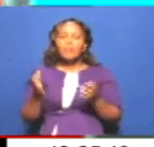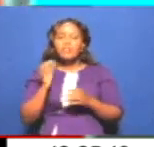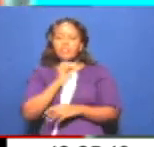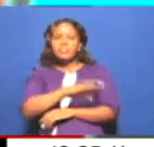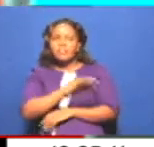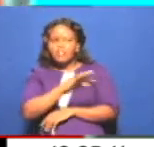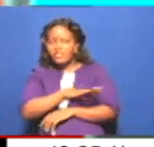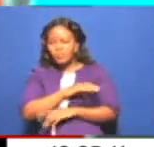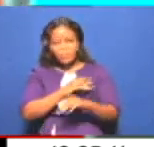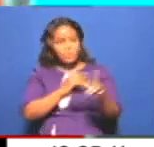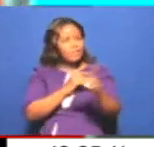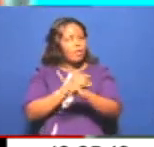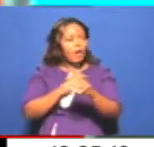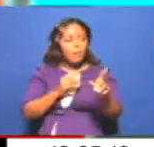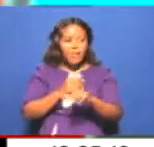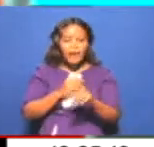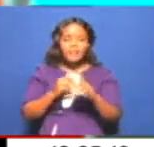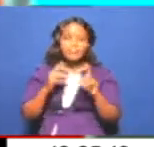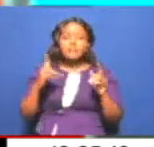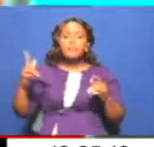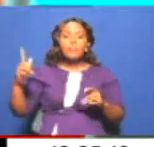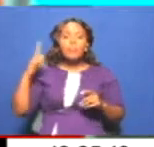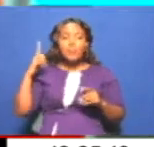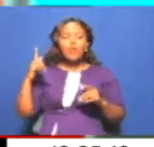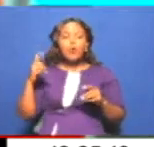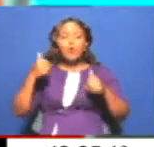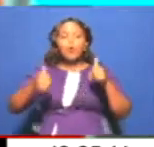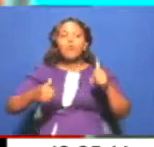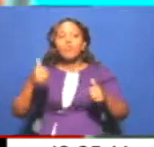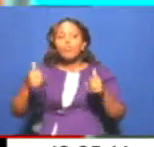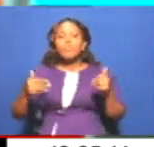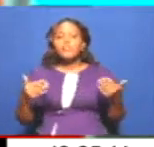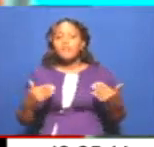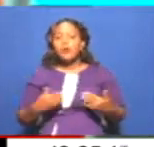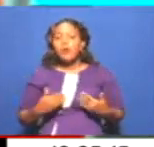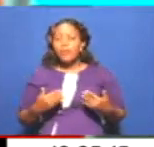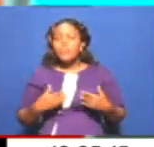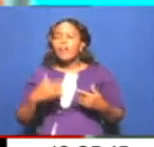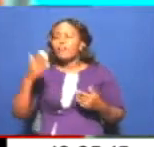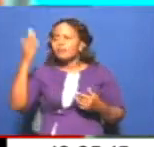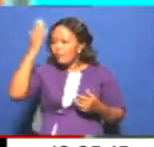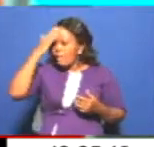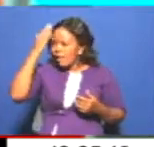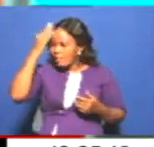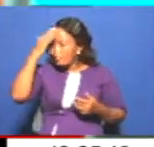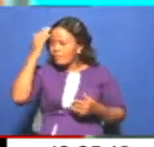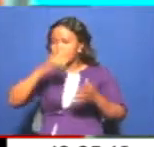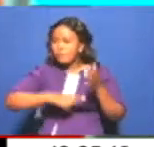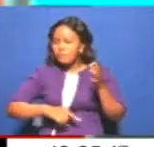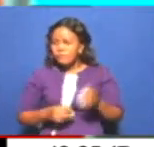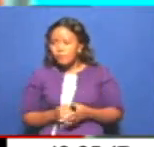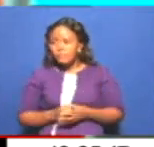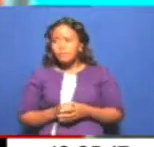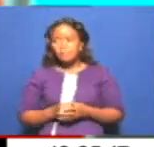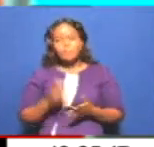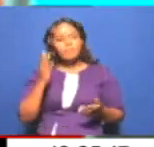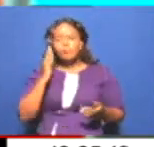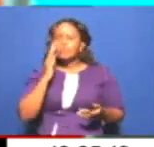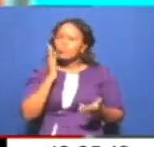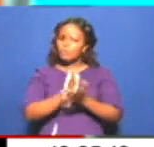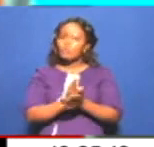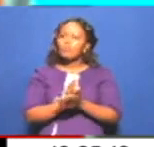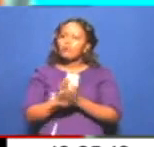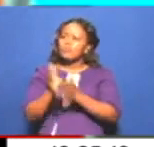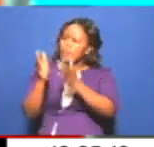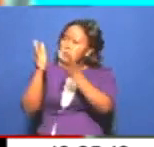sheria tulionayo ina recognize ama inafahamu kwa kina ya kwamba ndio mtu huyu